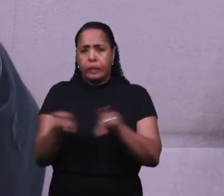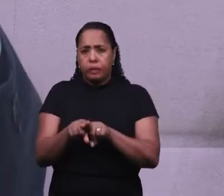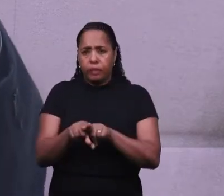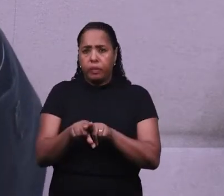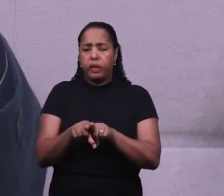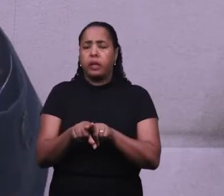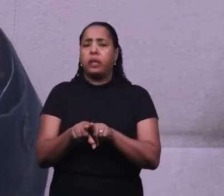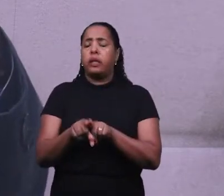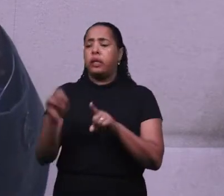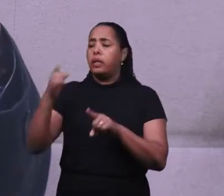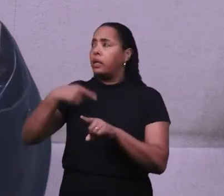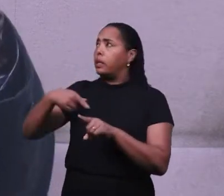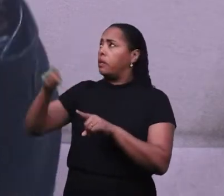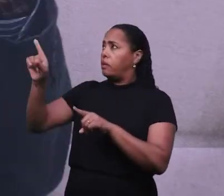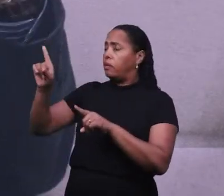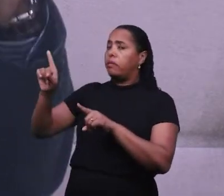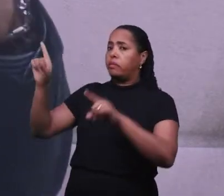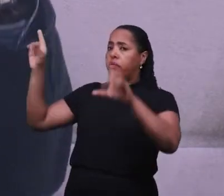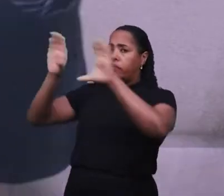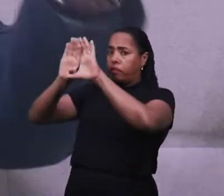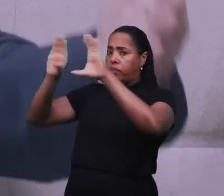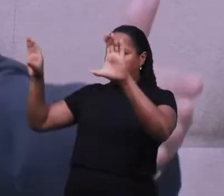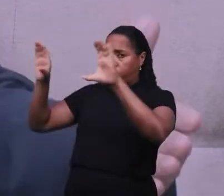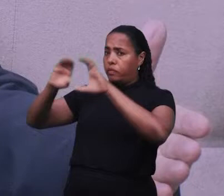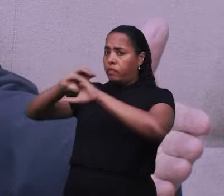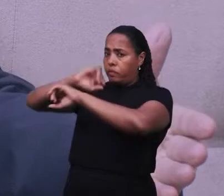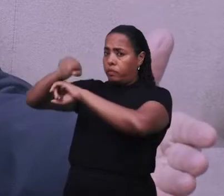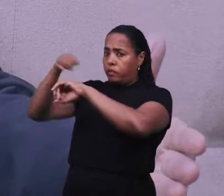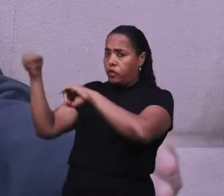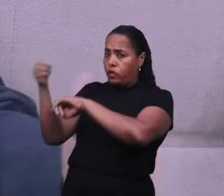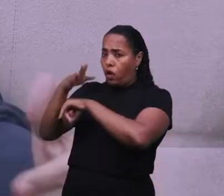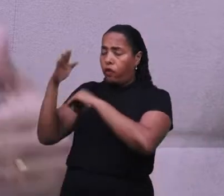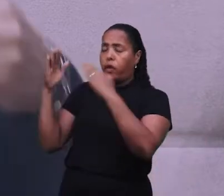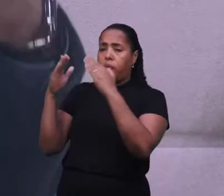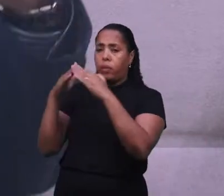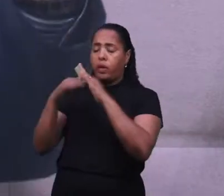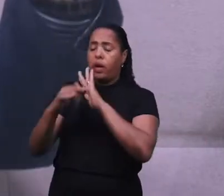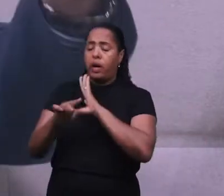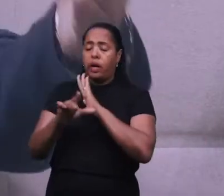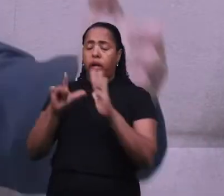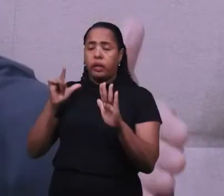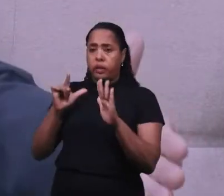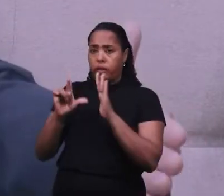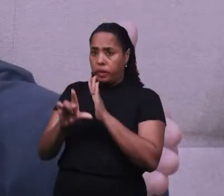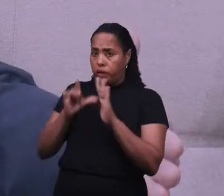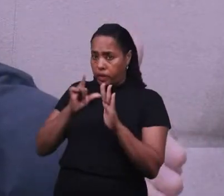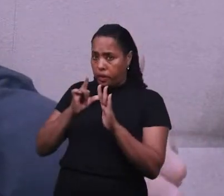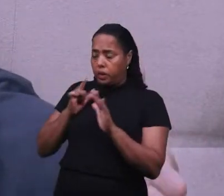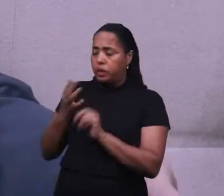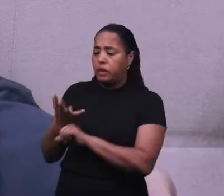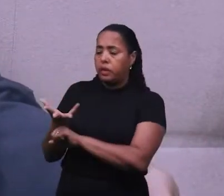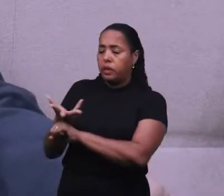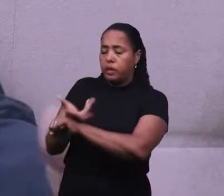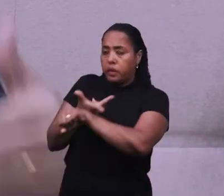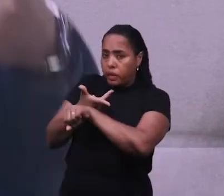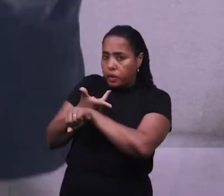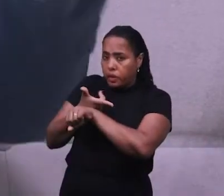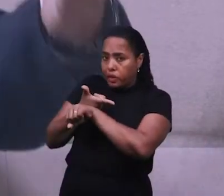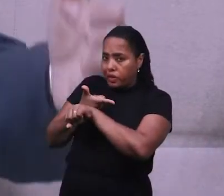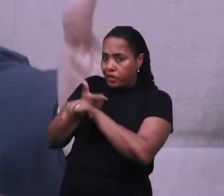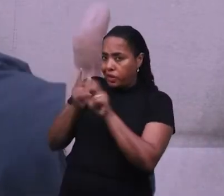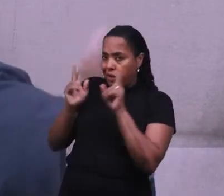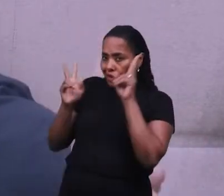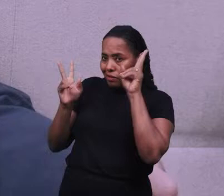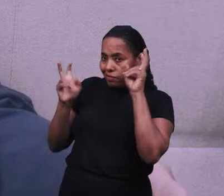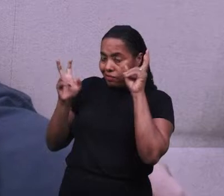quand l'Église aussi, qui va habiter dans la Nouvelle Jérusalem, avant